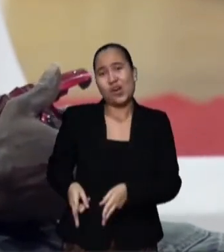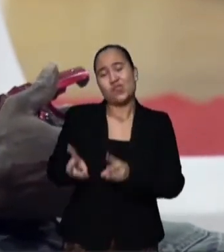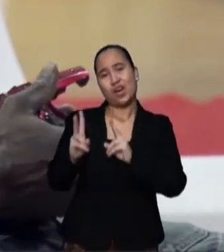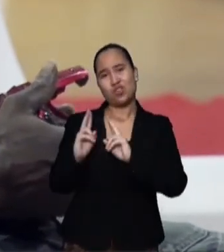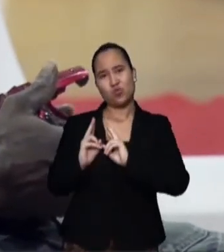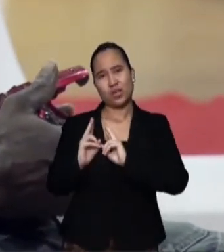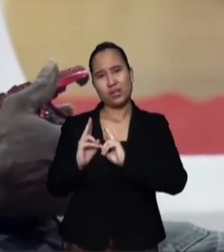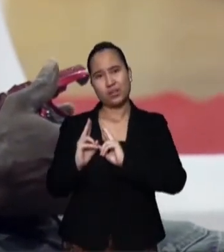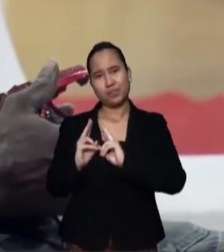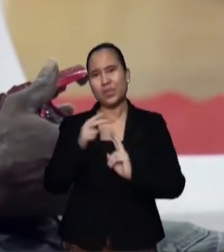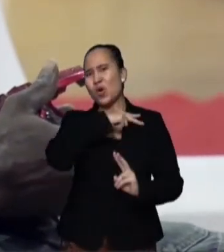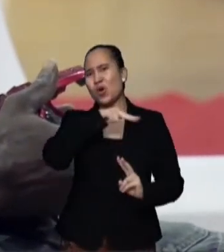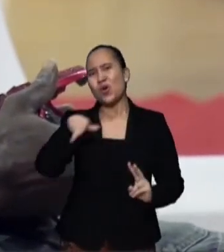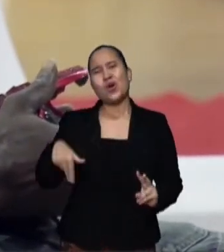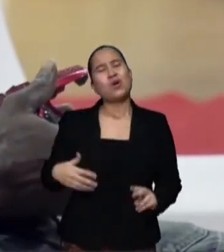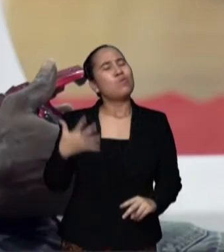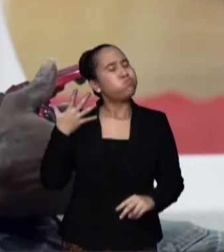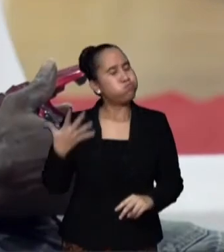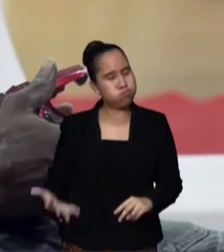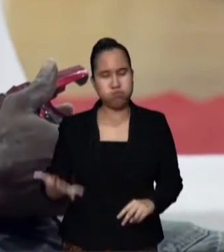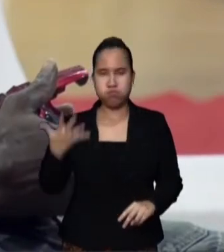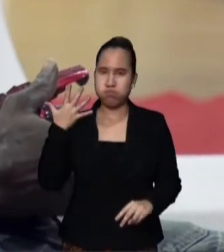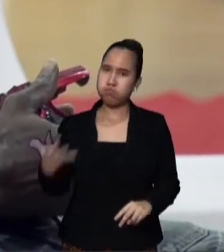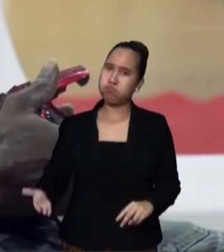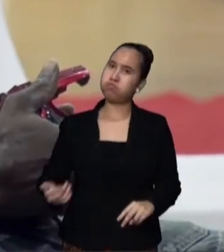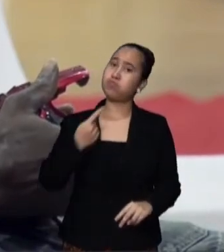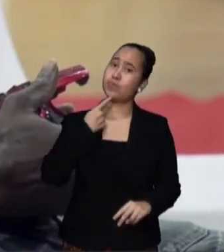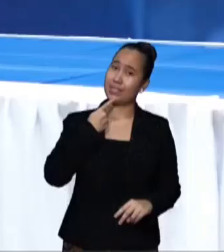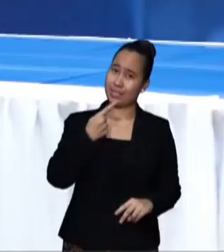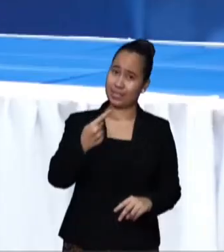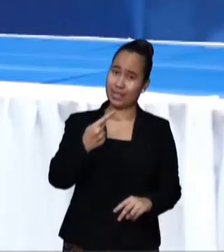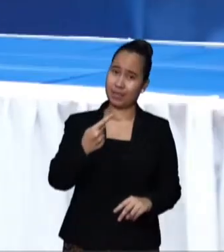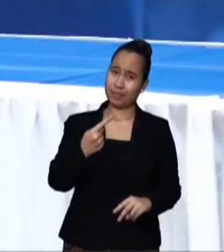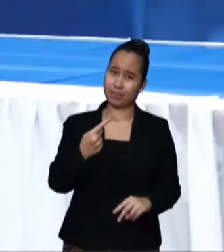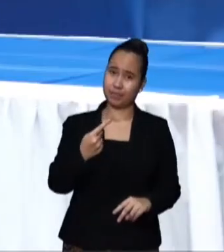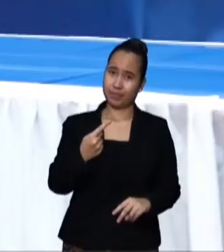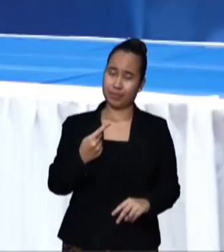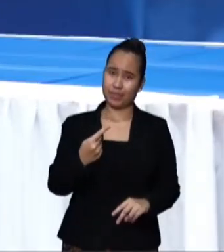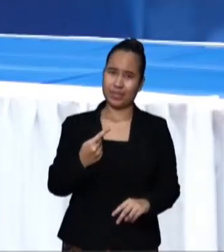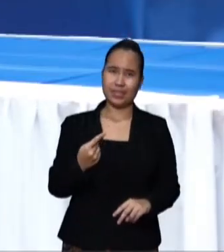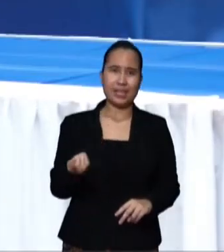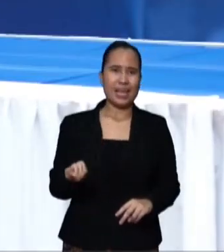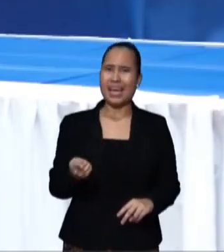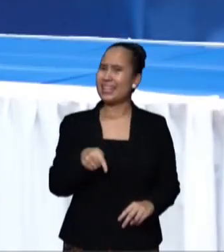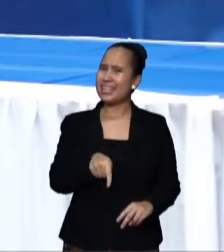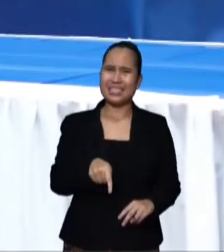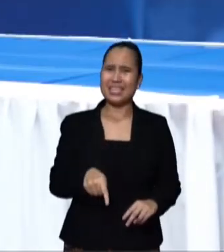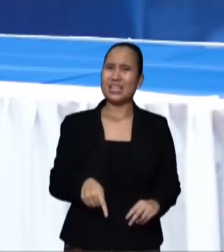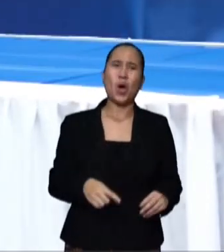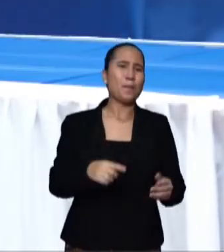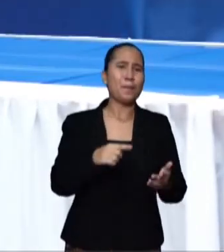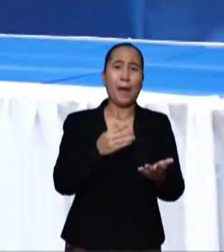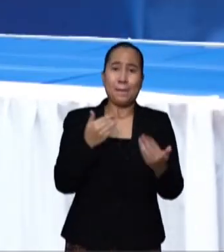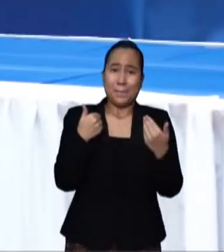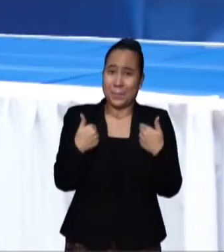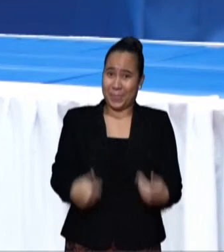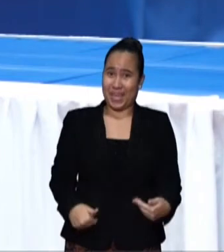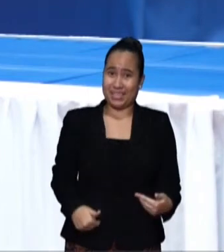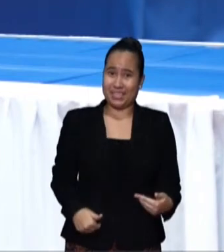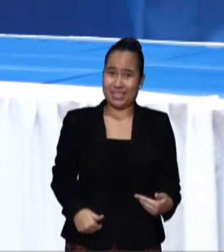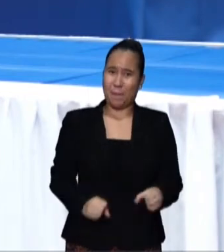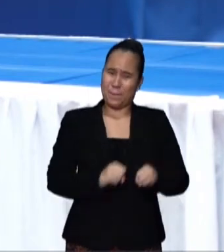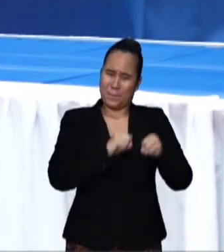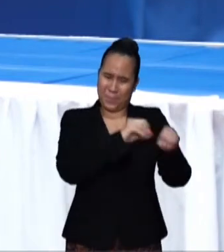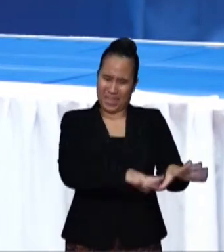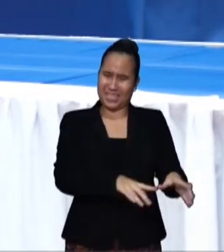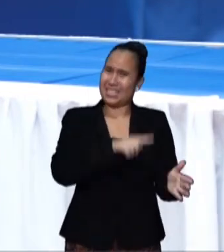We hebben zo vaak aangegeven dat de handhaving er niet is om mensen te straffen. Het is er, we